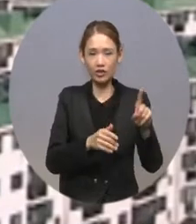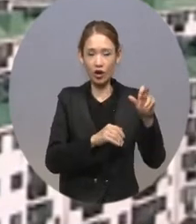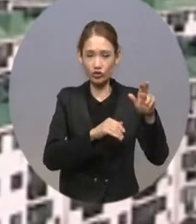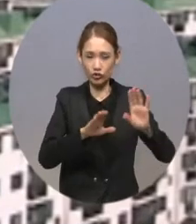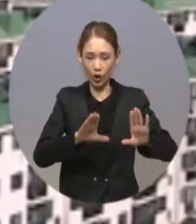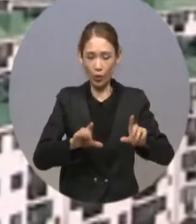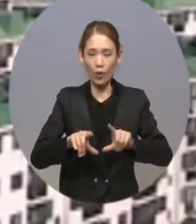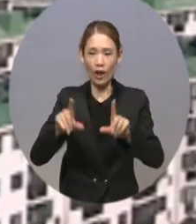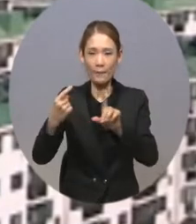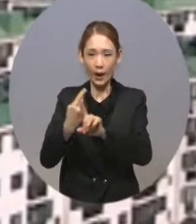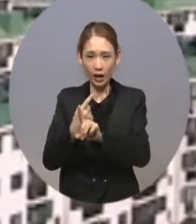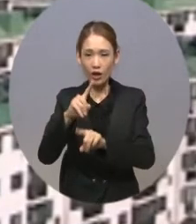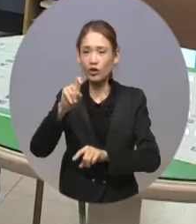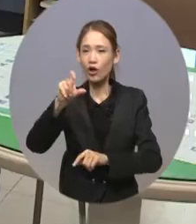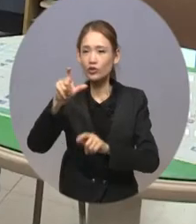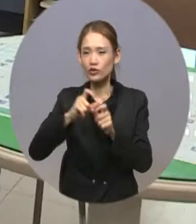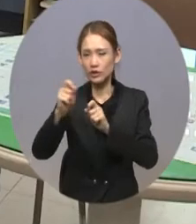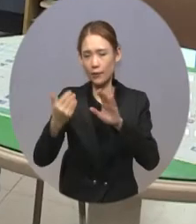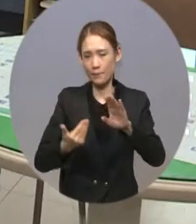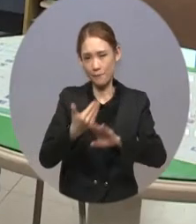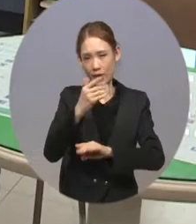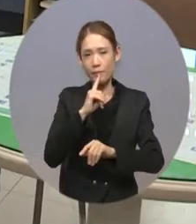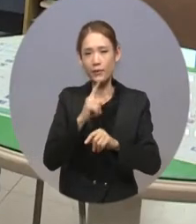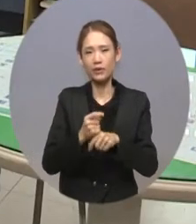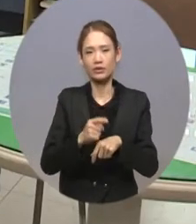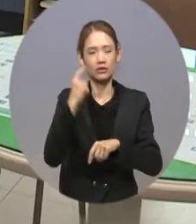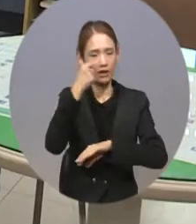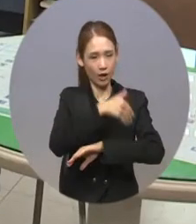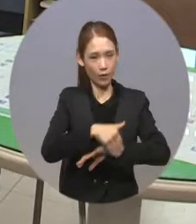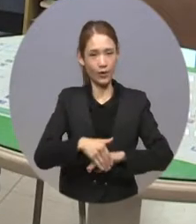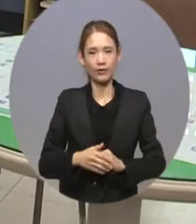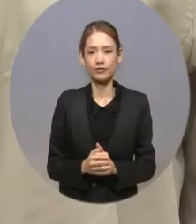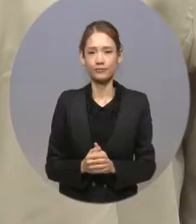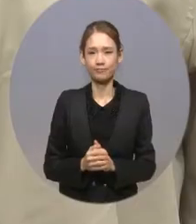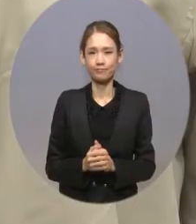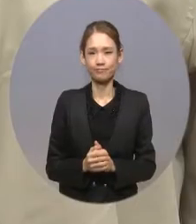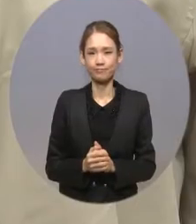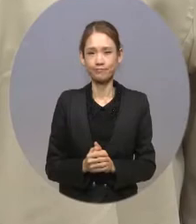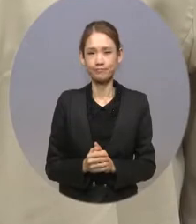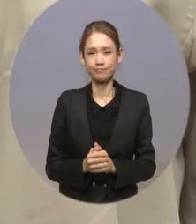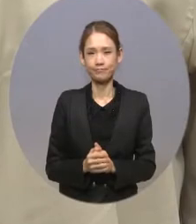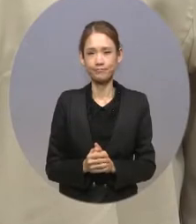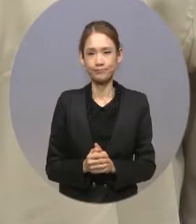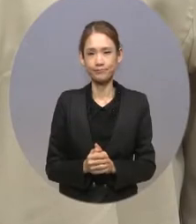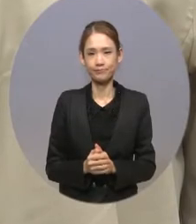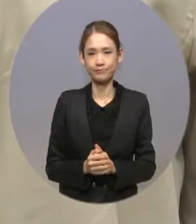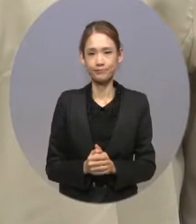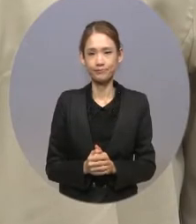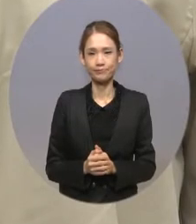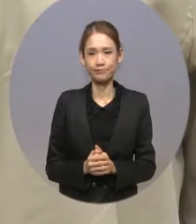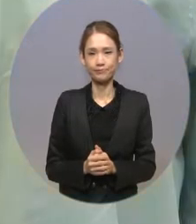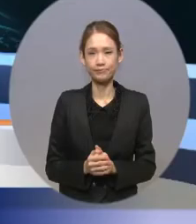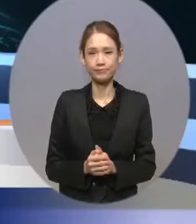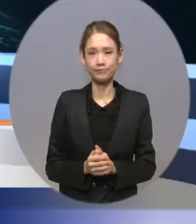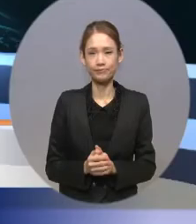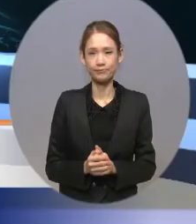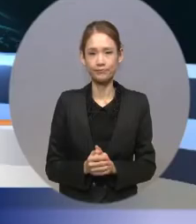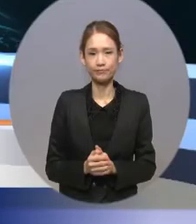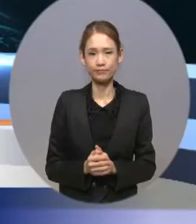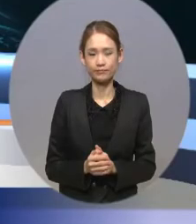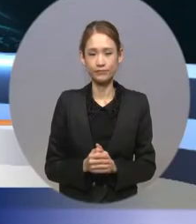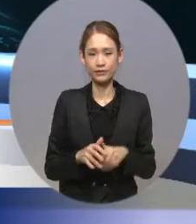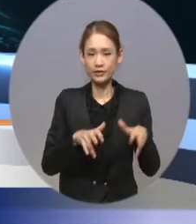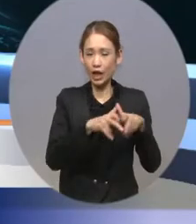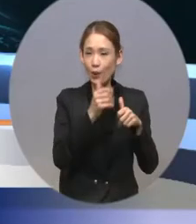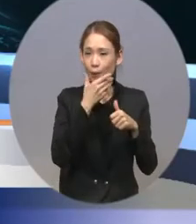12개에서 올해는 15개 이상으로 확대한다는 방침입니다. 복지TV 뉴스 이가연입니다.